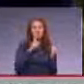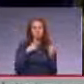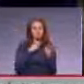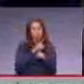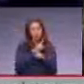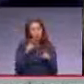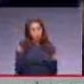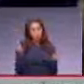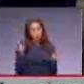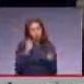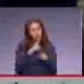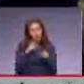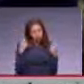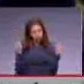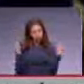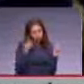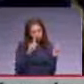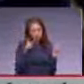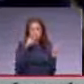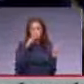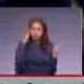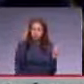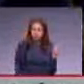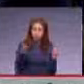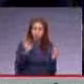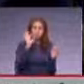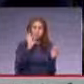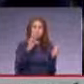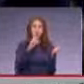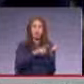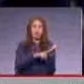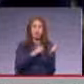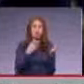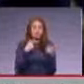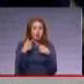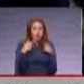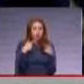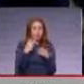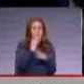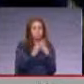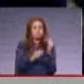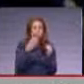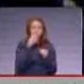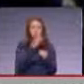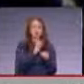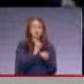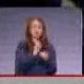اللي انا بسمعه ده. لكن لما جيت لقيت انه واقع ولقيت انه حقيقه